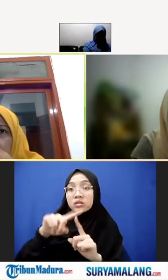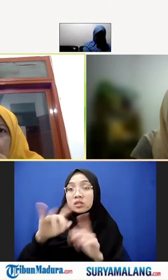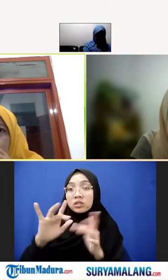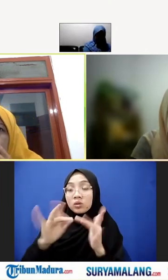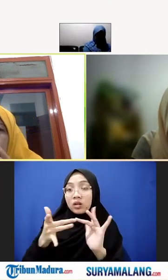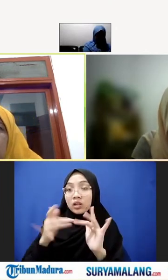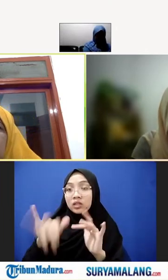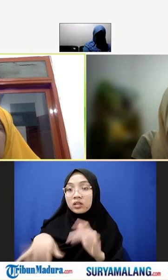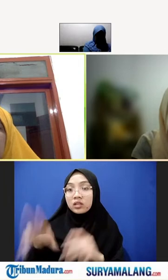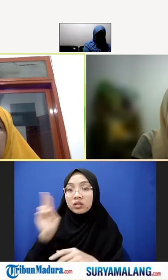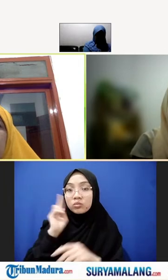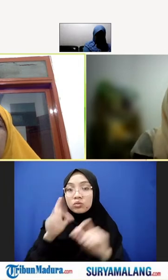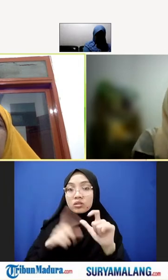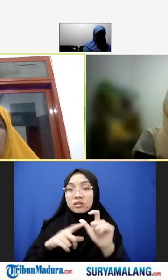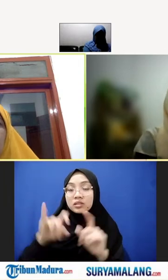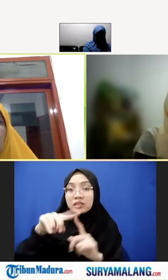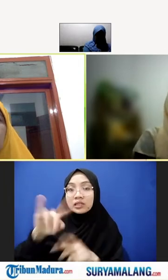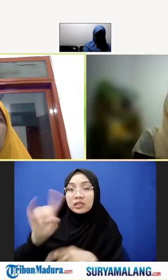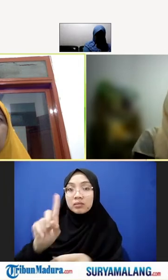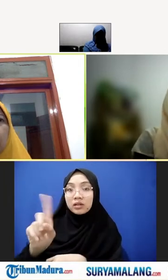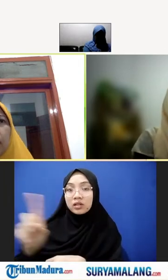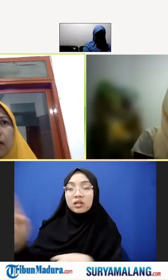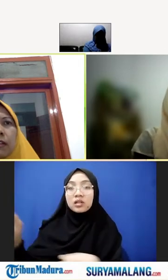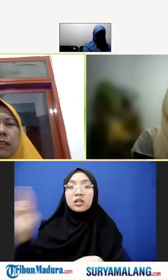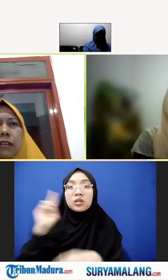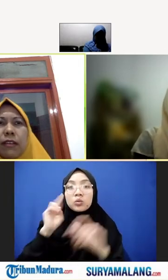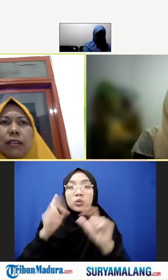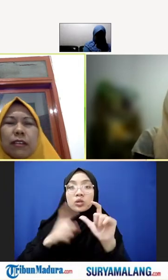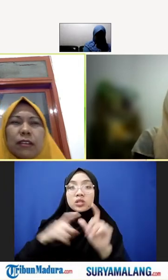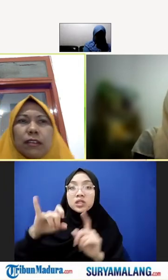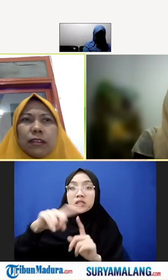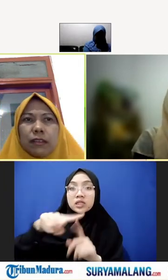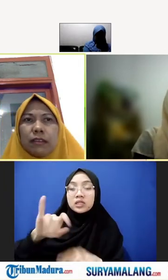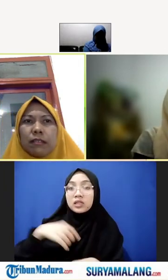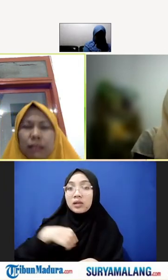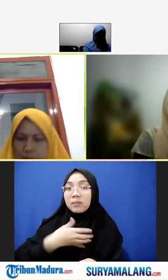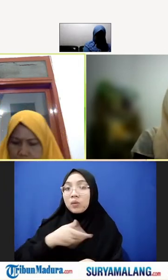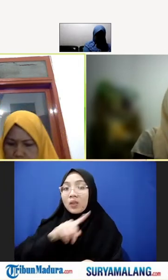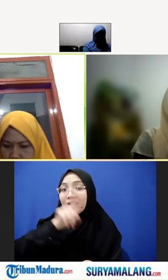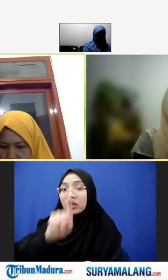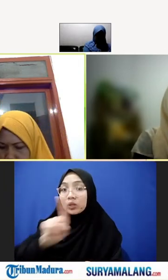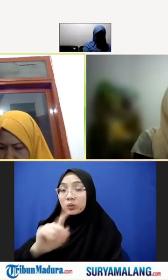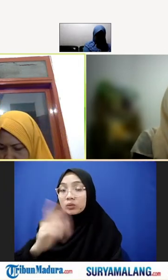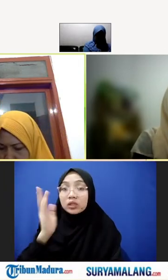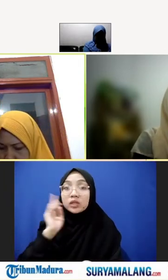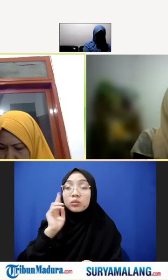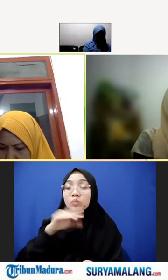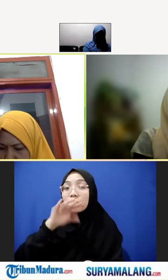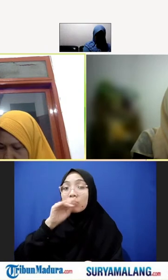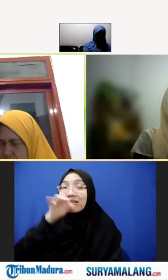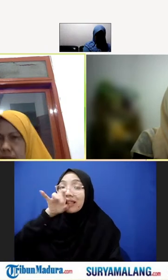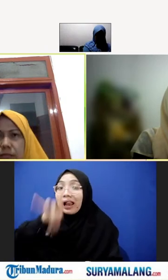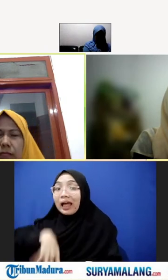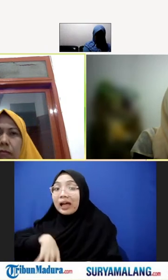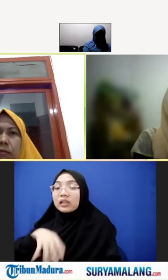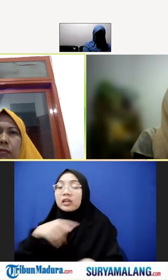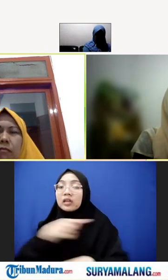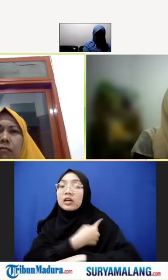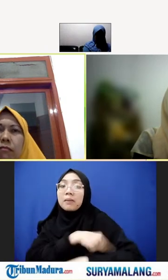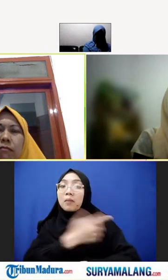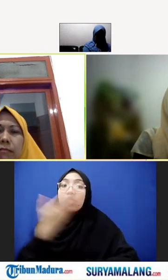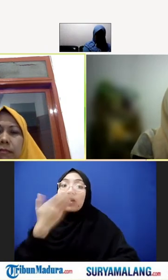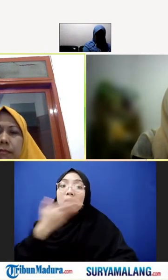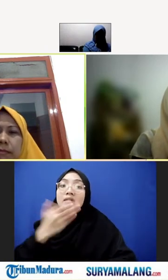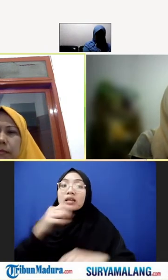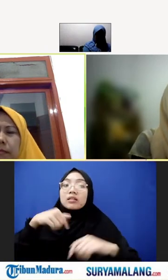ya? Ibu Siti, saya mau tanya dulu, ini anak ibu speech delay, kemampuan bahasanya sekarang